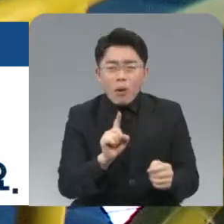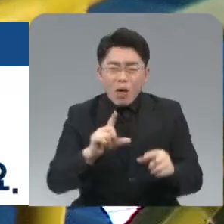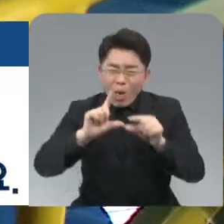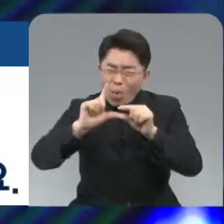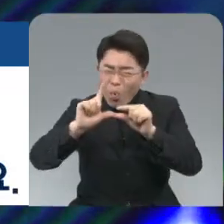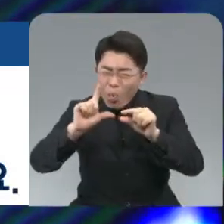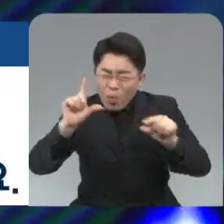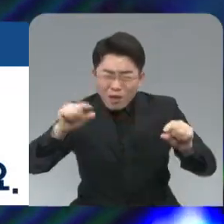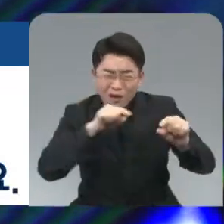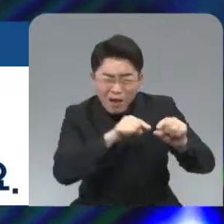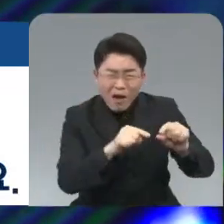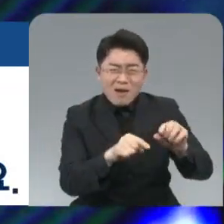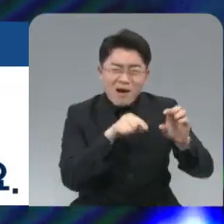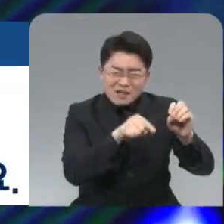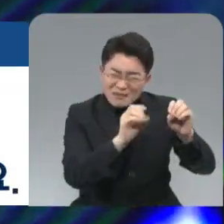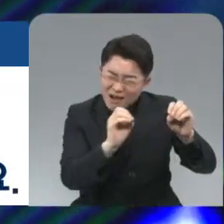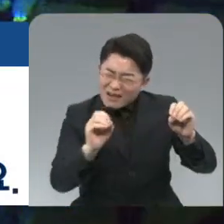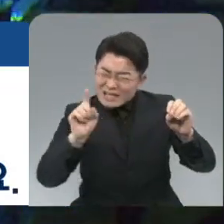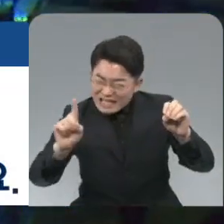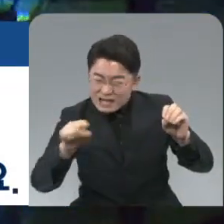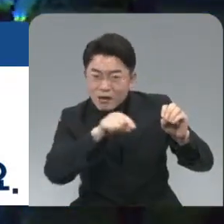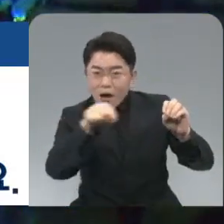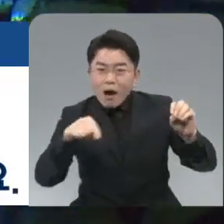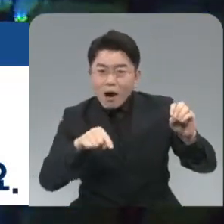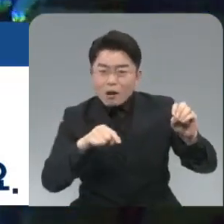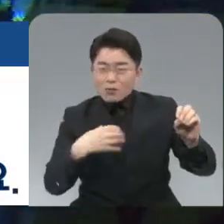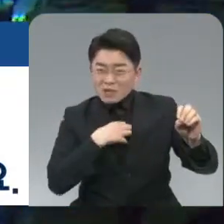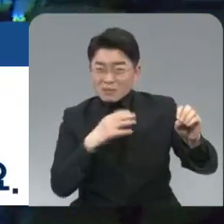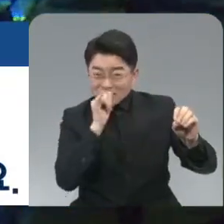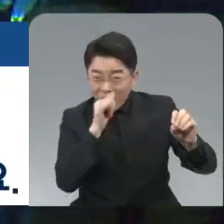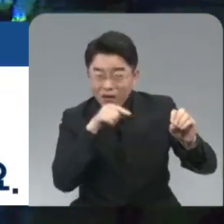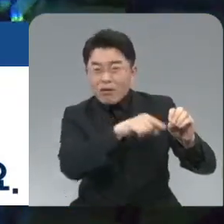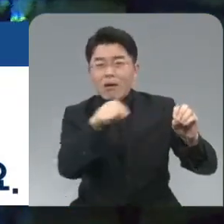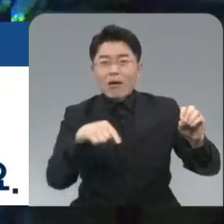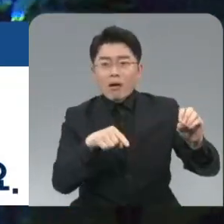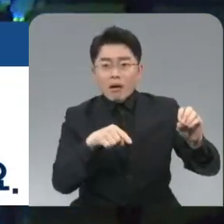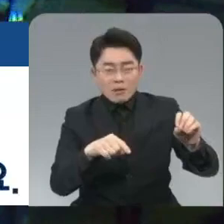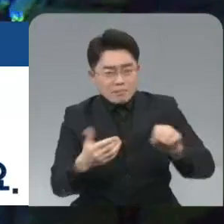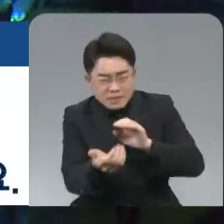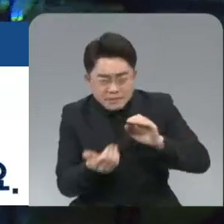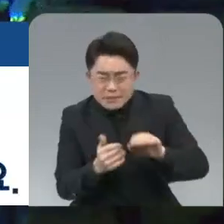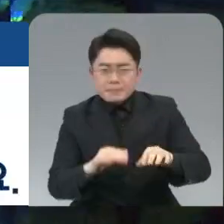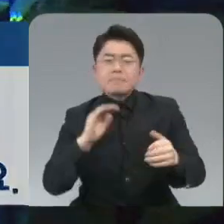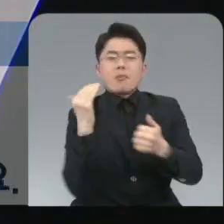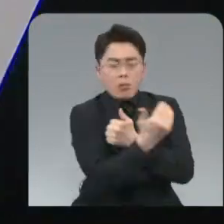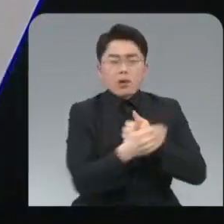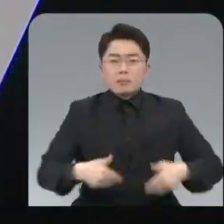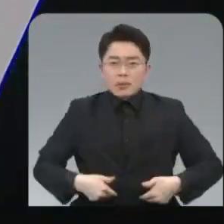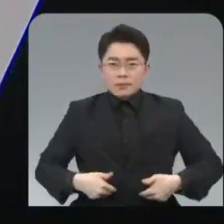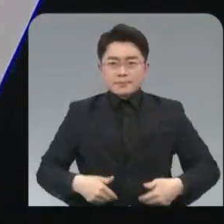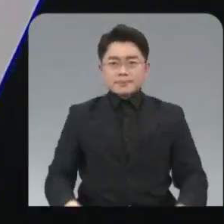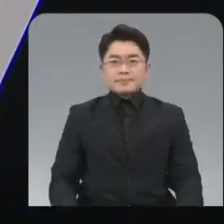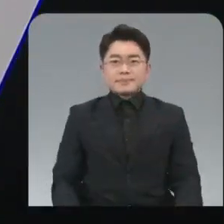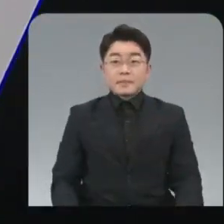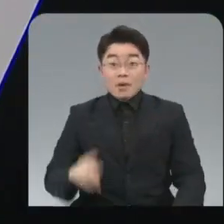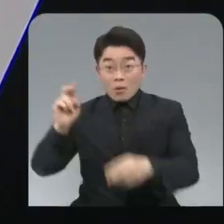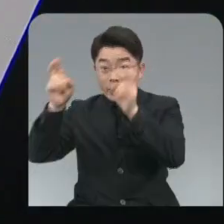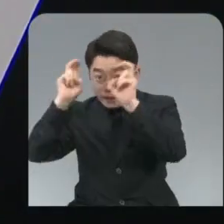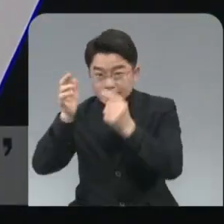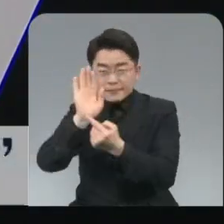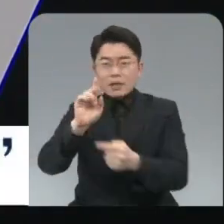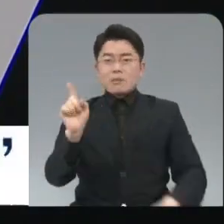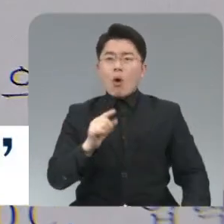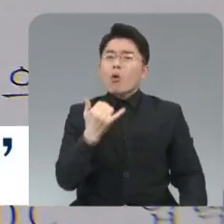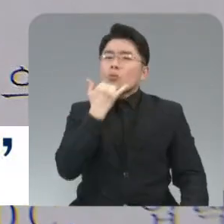것은 100만 분의 1, 1000만 분의 1의 가능성만 보여도 그걸 대비를 해야 되는 거잖아요. 이에 대해 한수원은